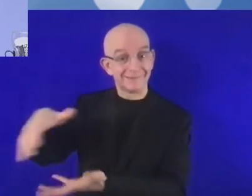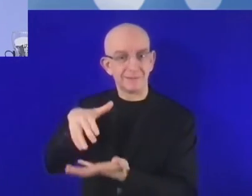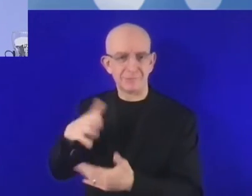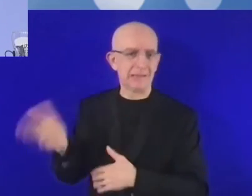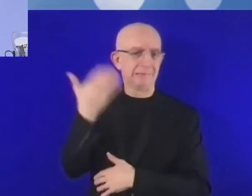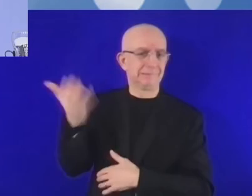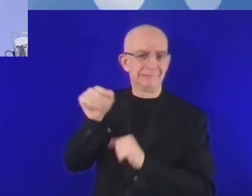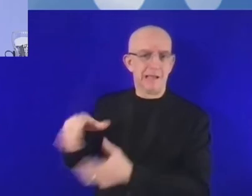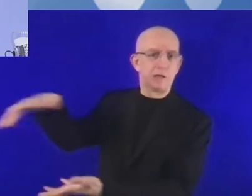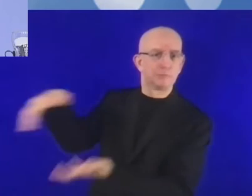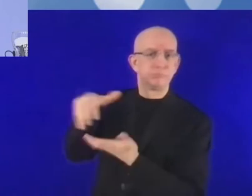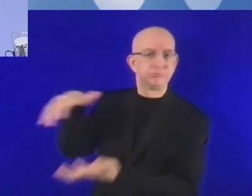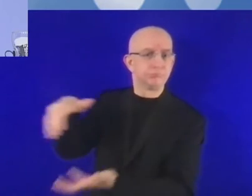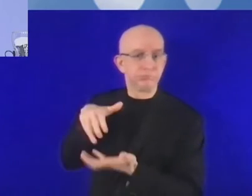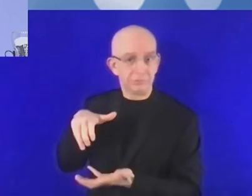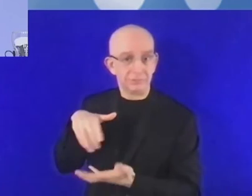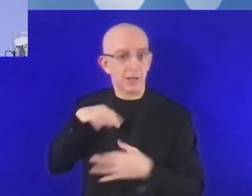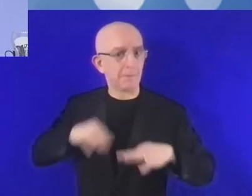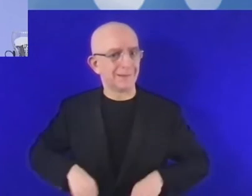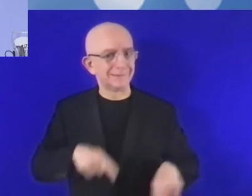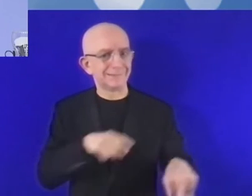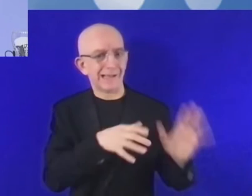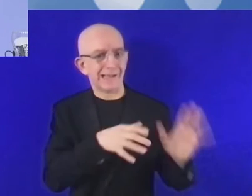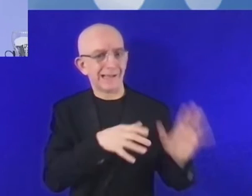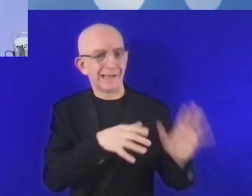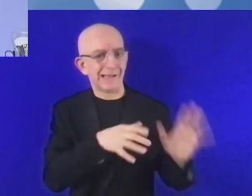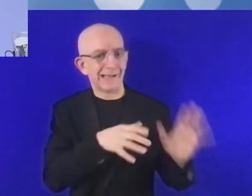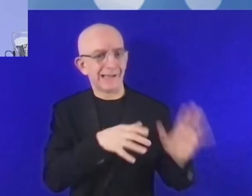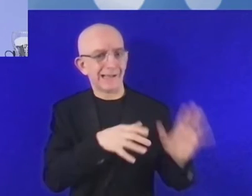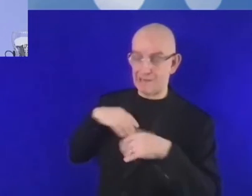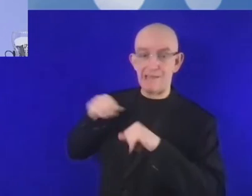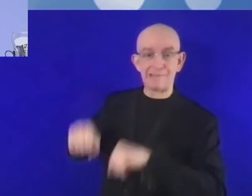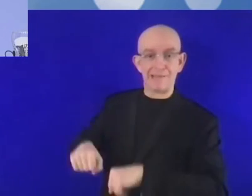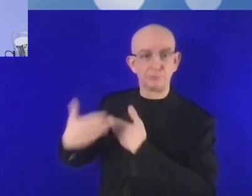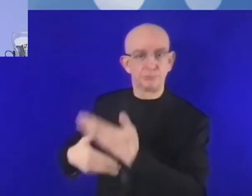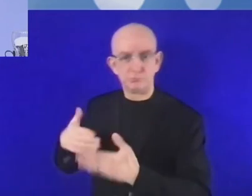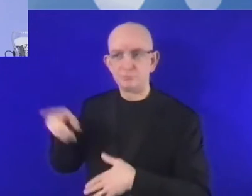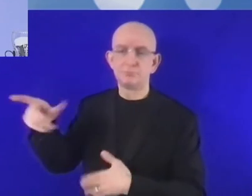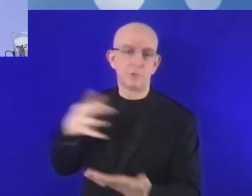проще, чем в других странах. Там, где имеется такой доступ, конечно, проще